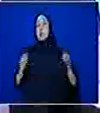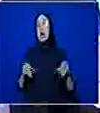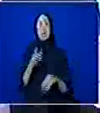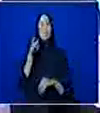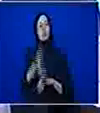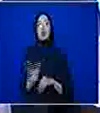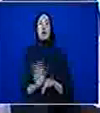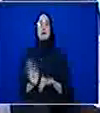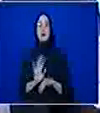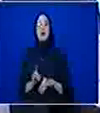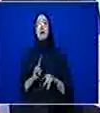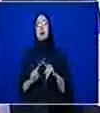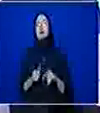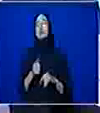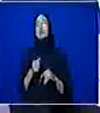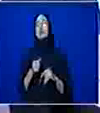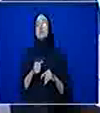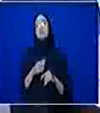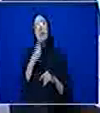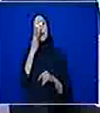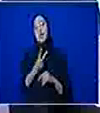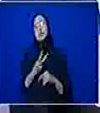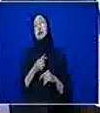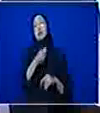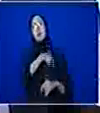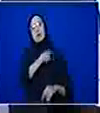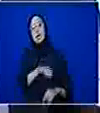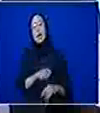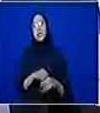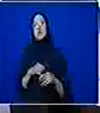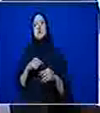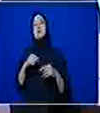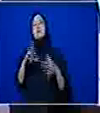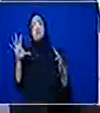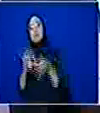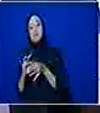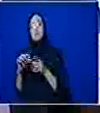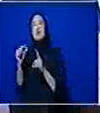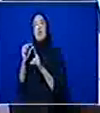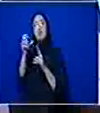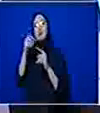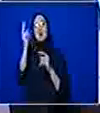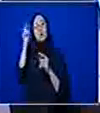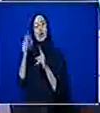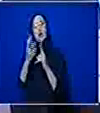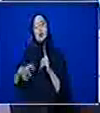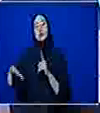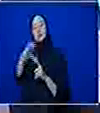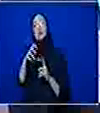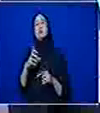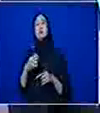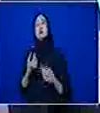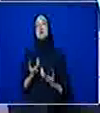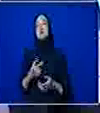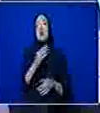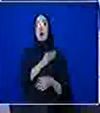lapangan itu bisa dikerjakan oleh kementerian, oleh provinsi maupun oleh kabupaten dan kota.